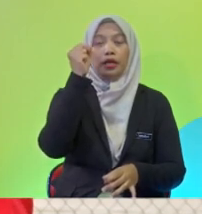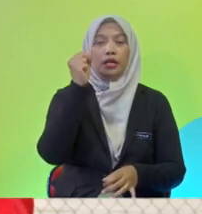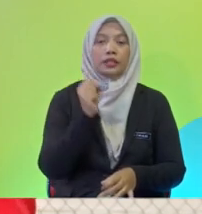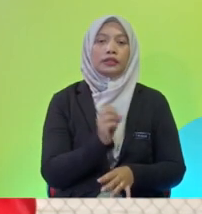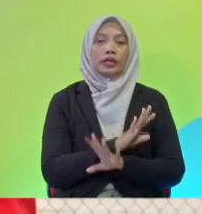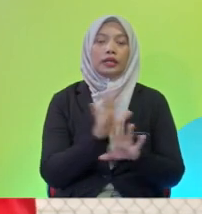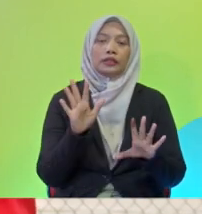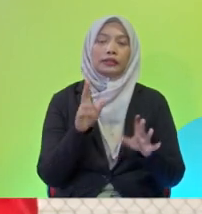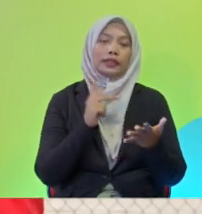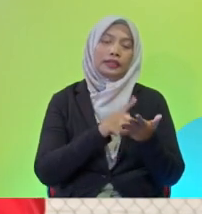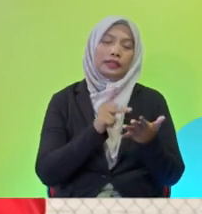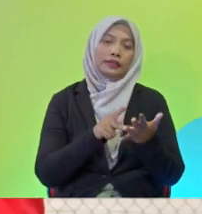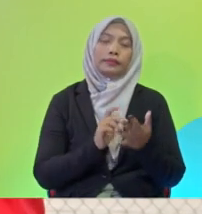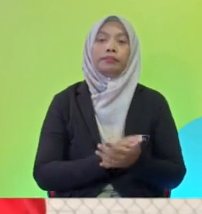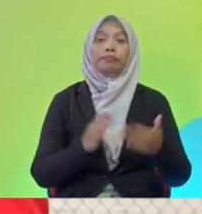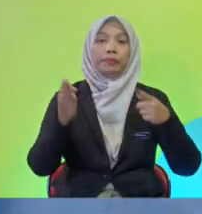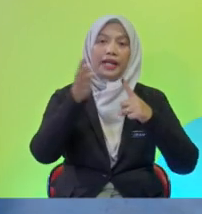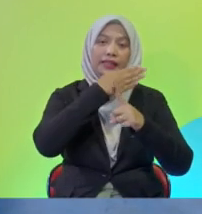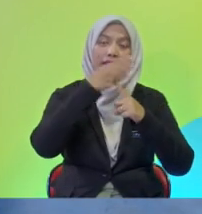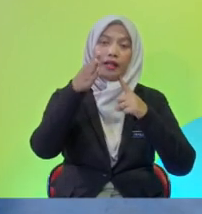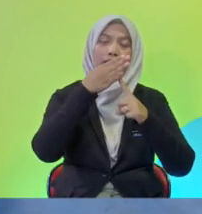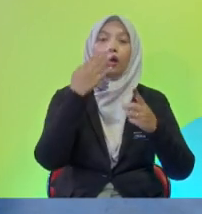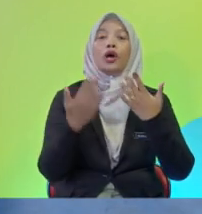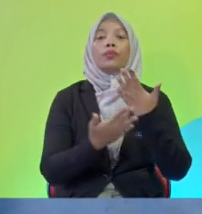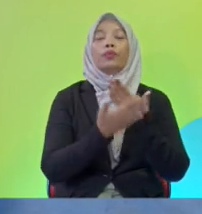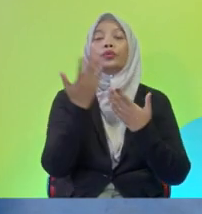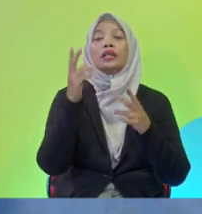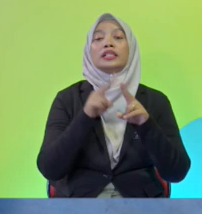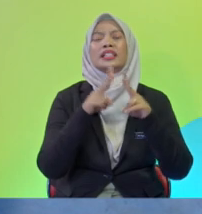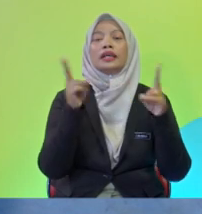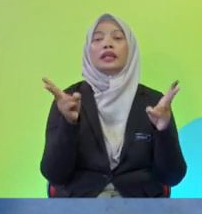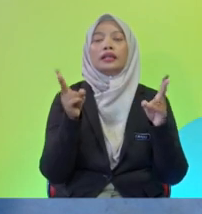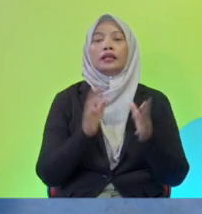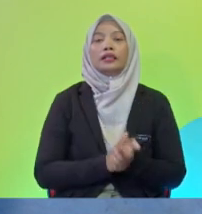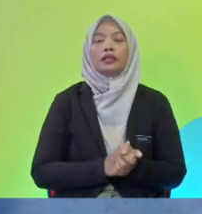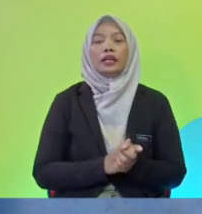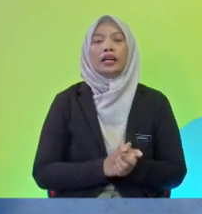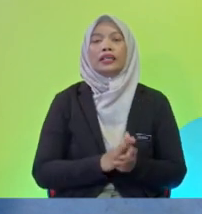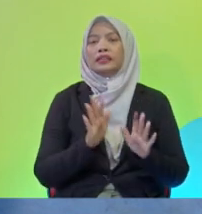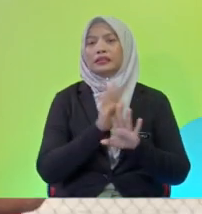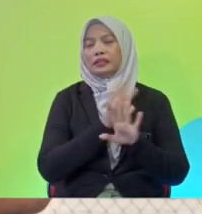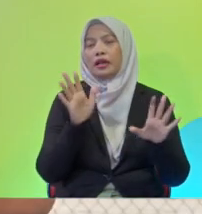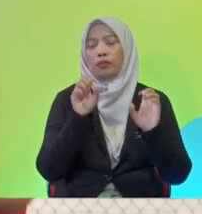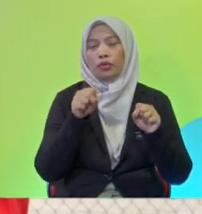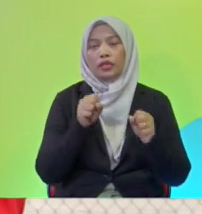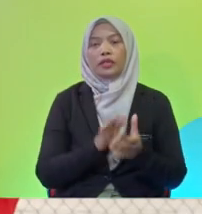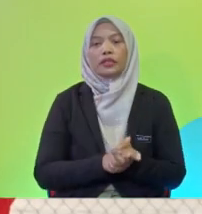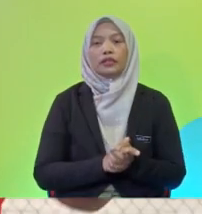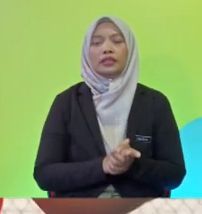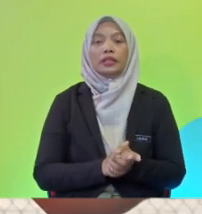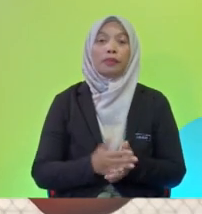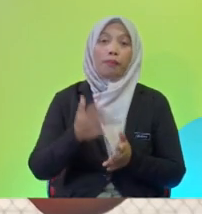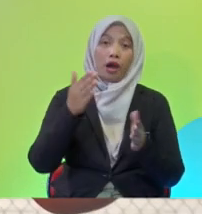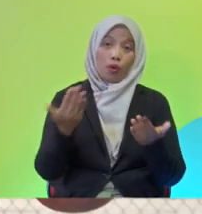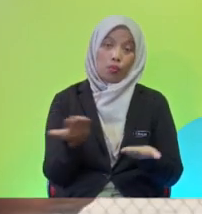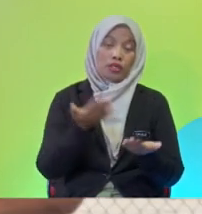lawan, tak sah. Tak kira? Tidak kira. Okay. Sebab mudah sangat. Sebab kedua-dua dah berada di depan. Jadi orang kata tak adil. Jadi kena bawa